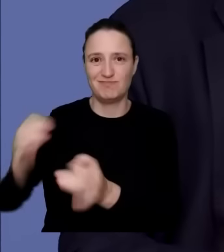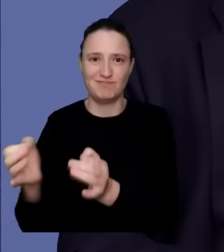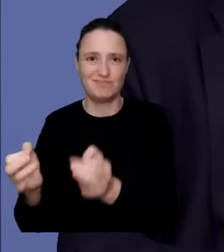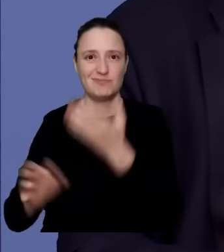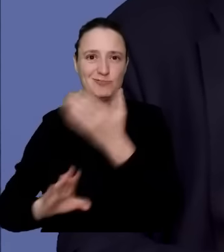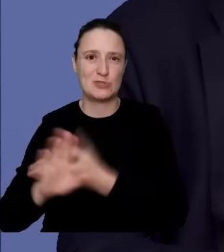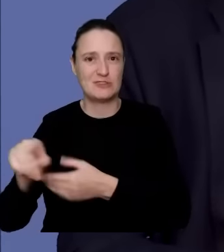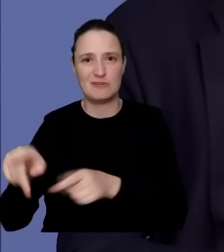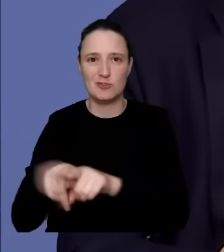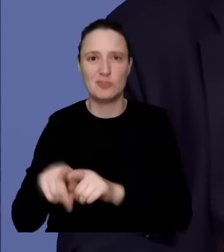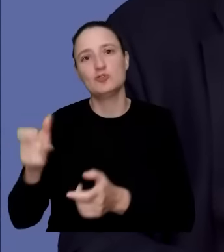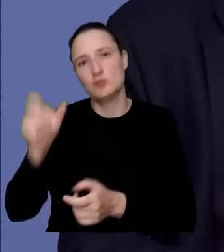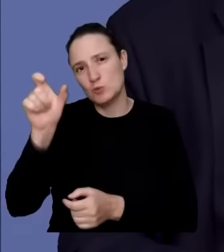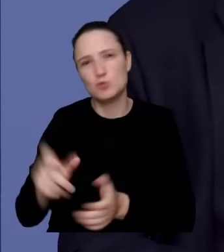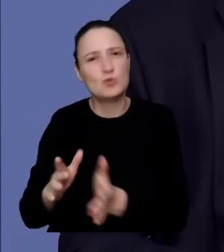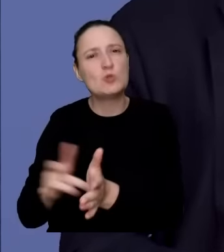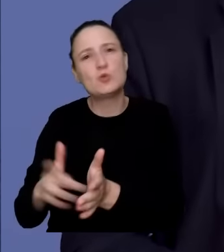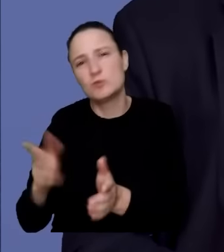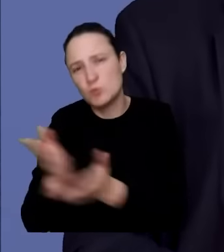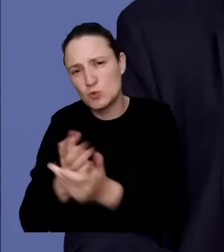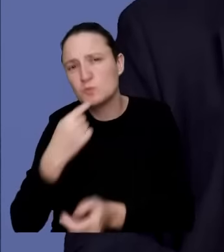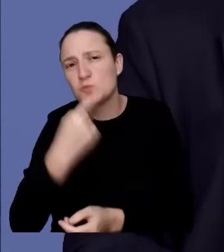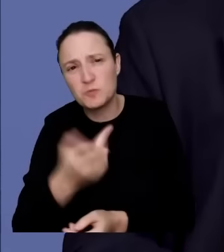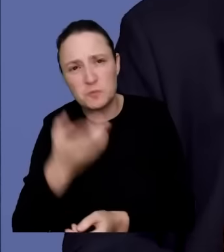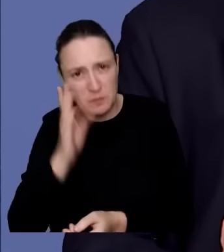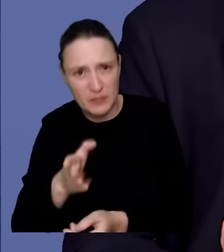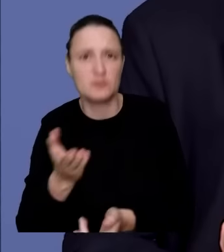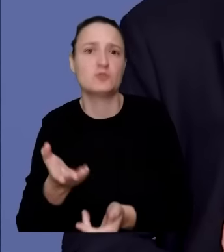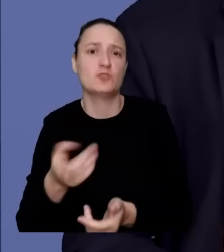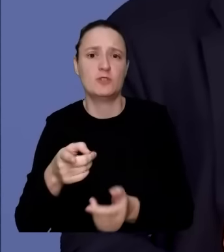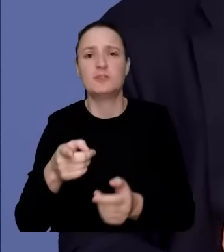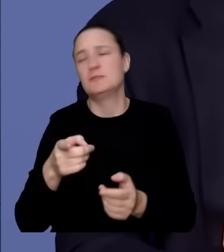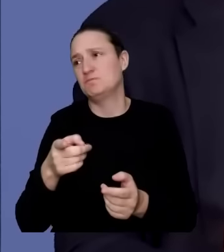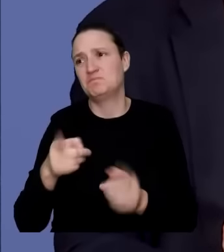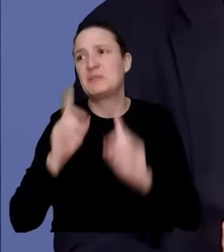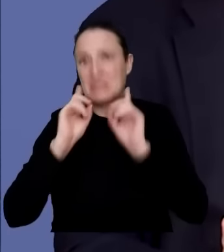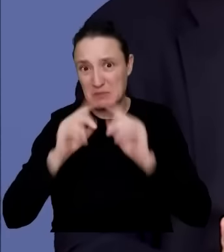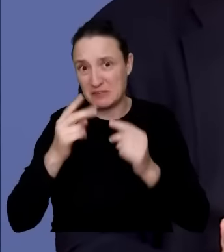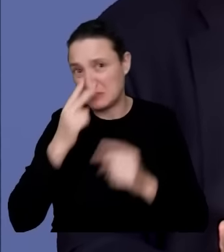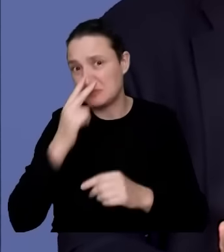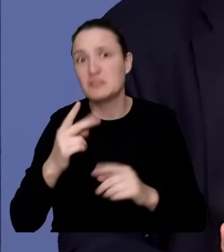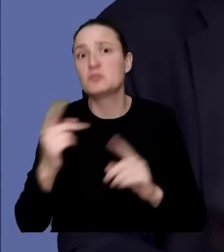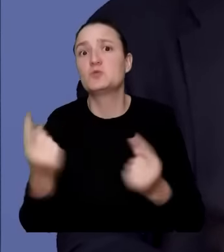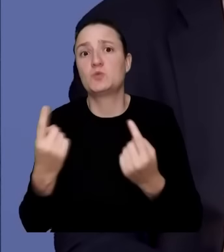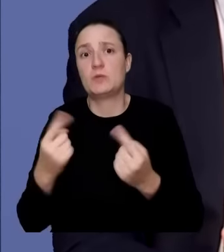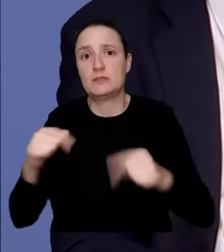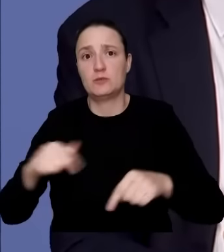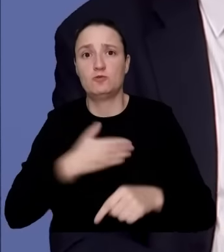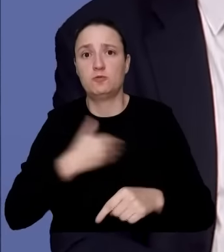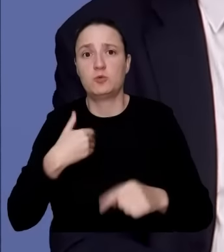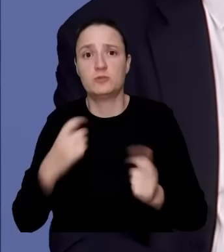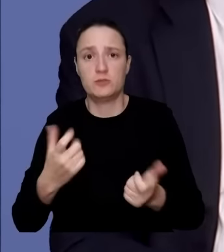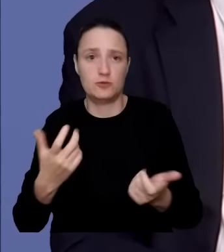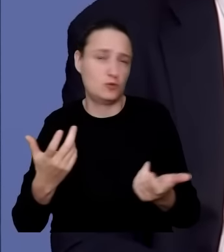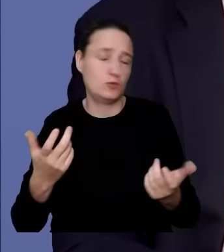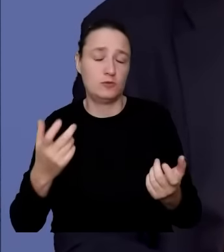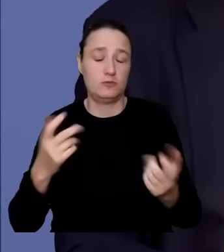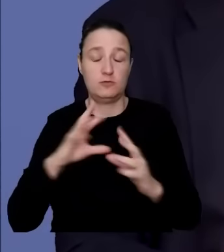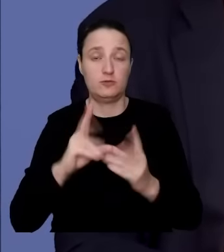dał temu jasny i wyraźny sygnał postawił państwo na głowie tak naprawdę bo mamy do czynienia dzisiaj z